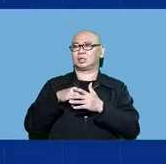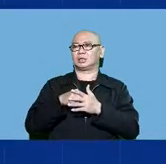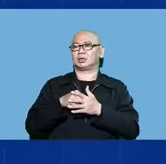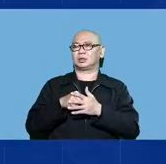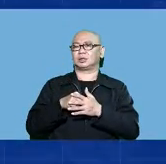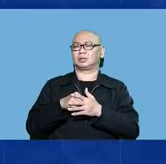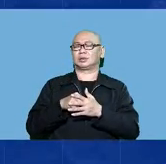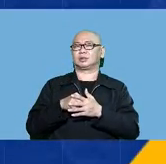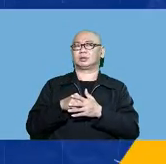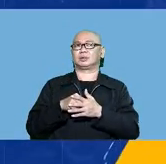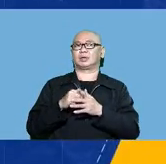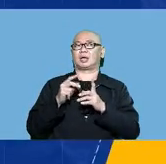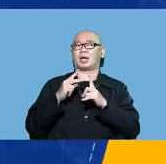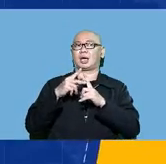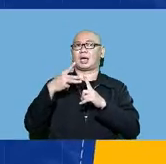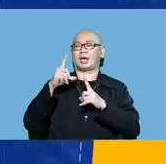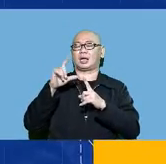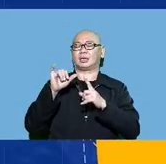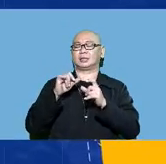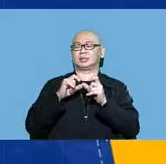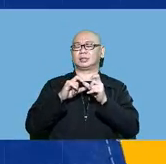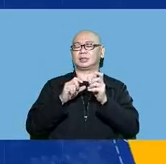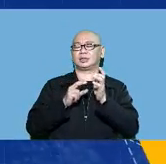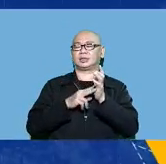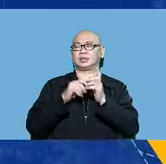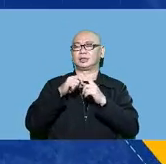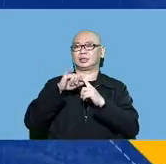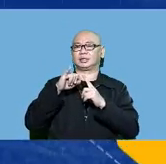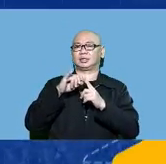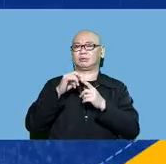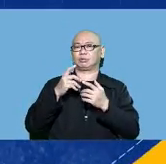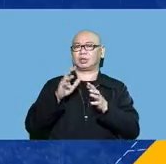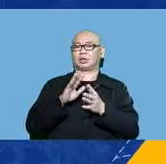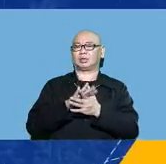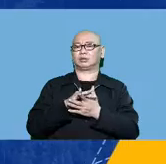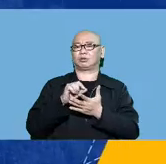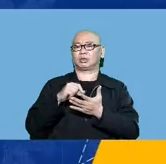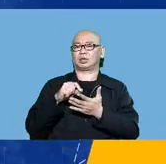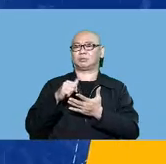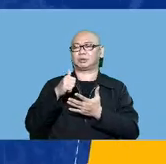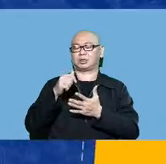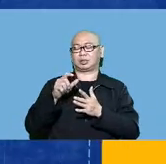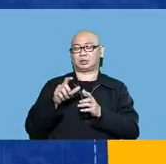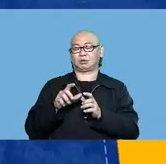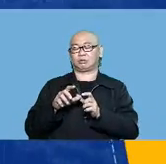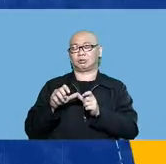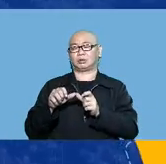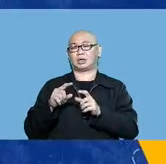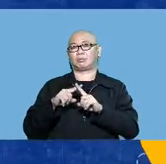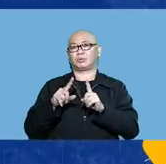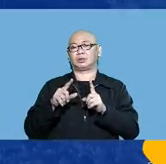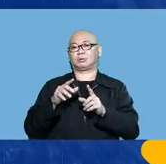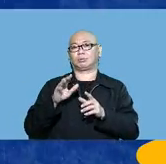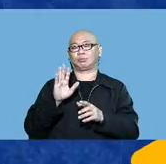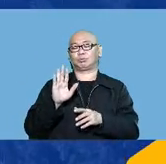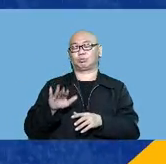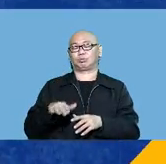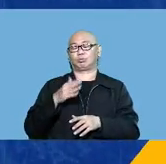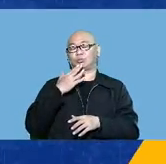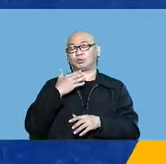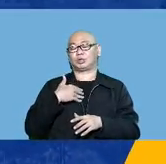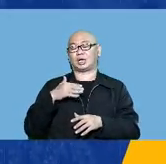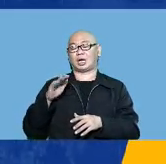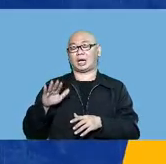Saya mengajukan cuti, malah ibu yang mengatakan sudah sekolah bisa diteruskan tapi punya anak tidak, ya. Jadi